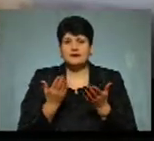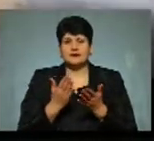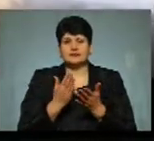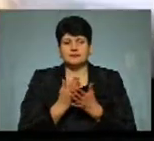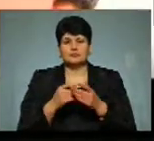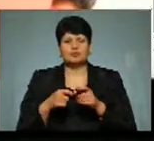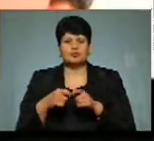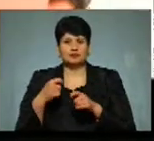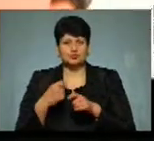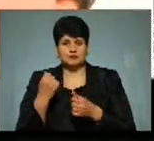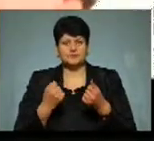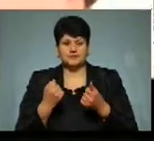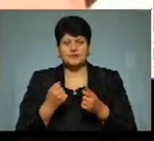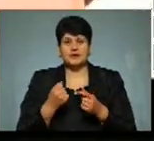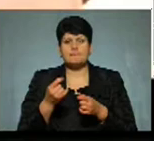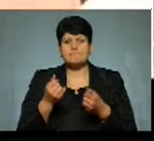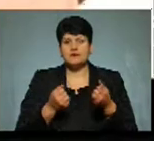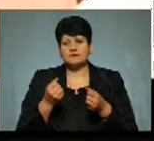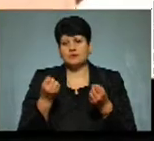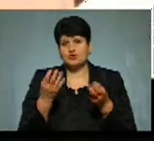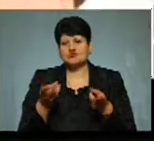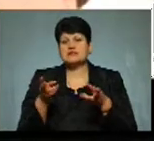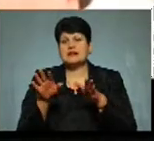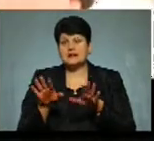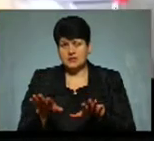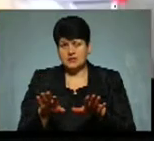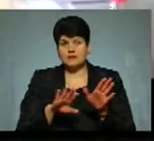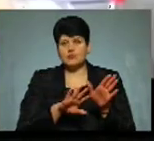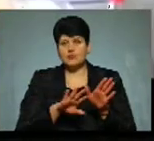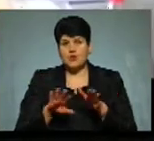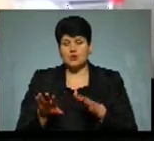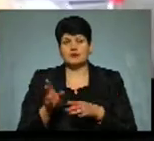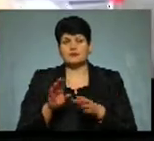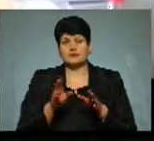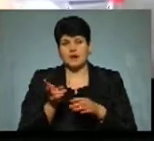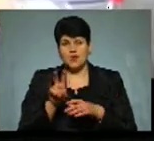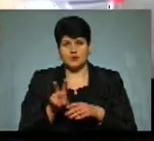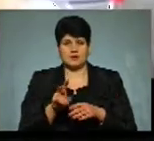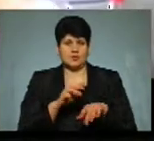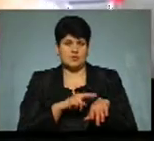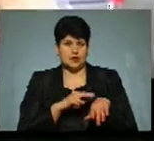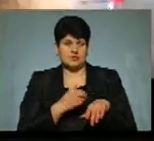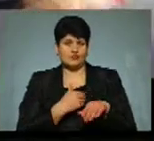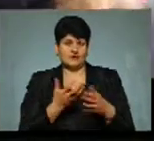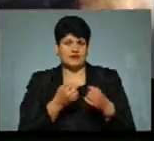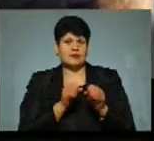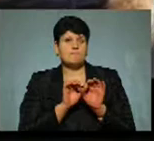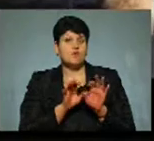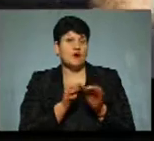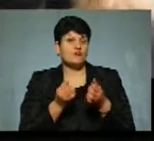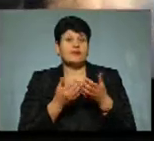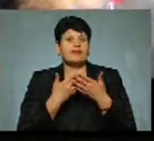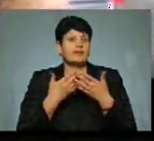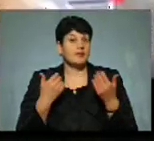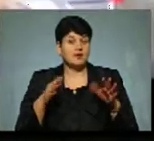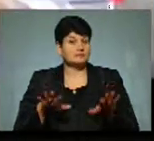порушення правил дорожнього руху, машину вони просто залишають, приходить наряд поліції, який хоче взяти пояснення водія, а самого водія